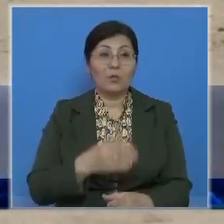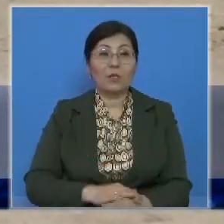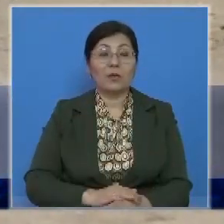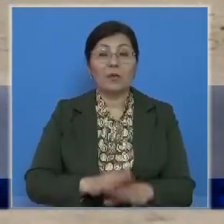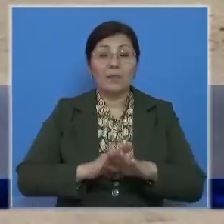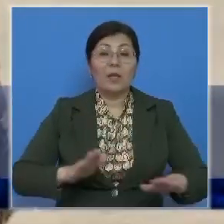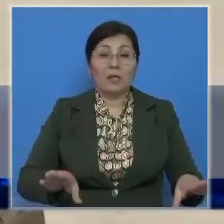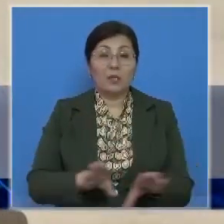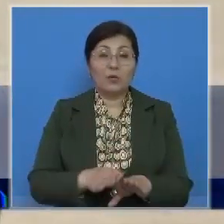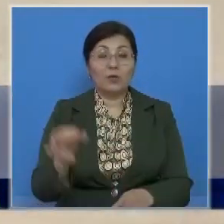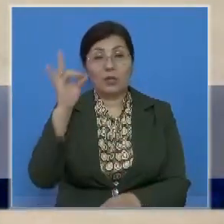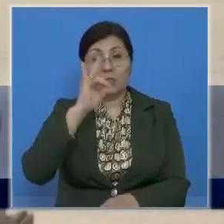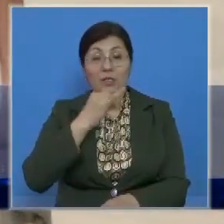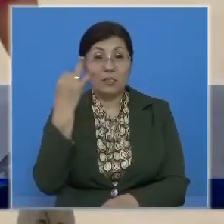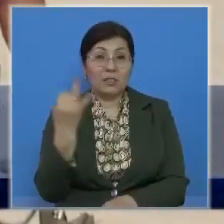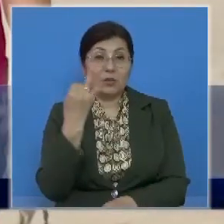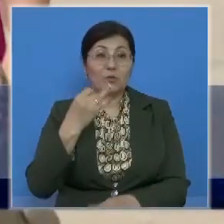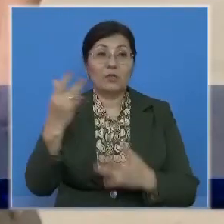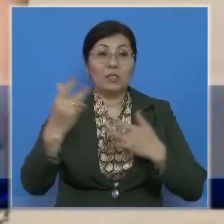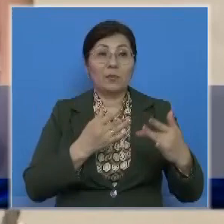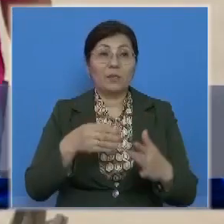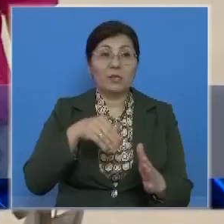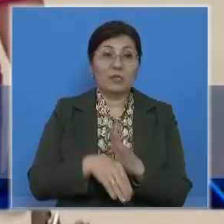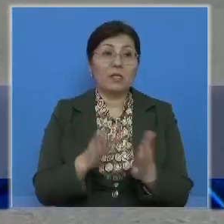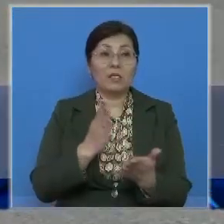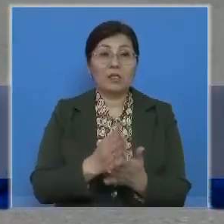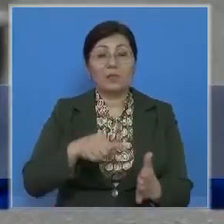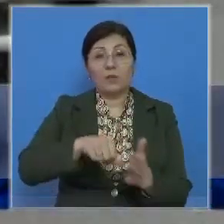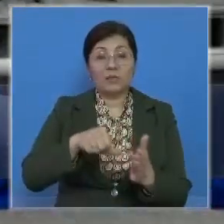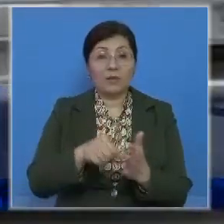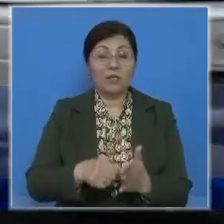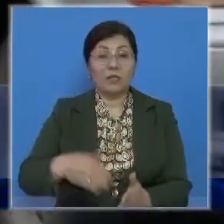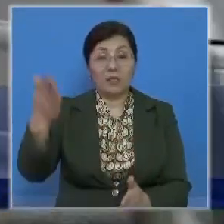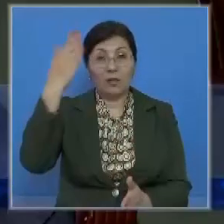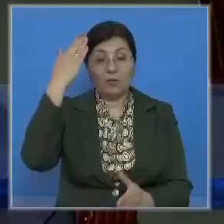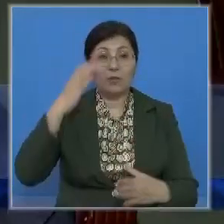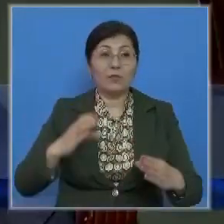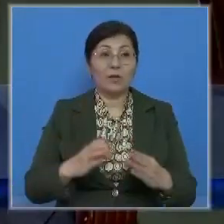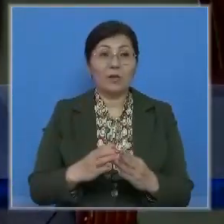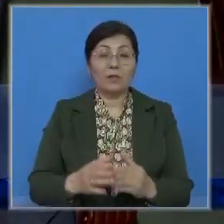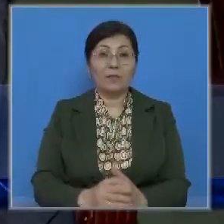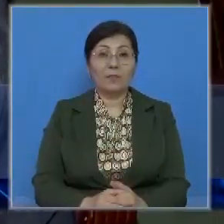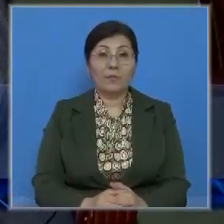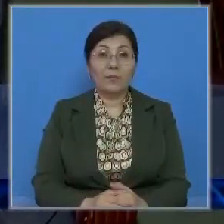очень интересуются театром. Среди них достаточно желающих присоединиться к творческой команде.